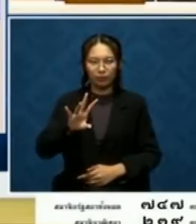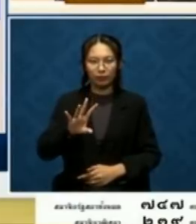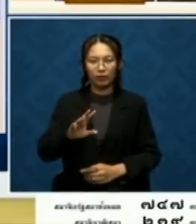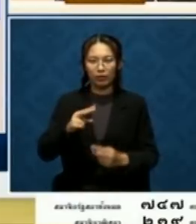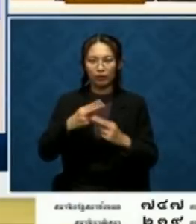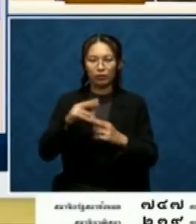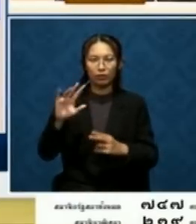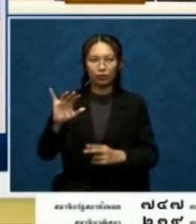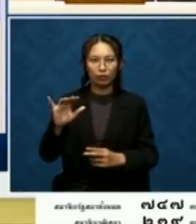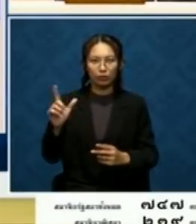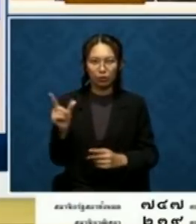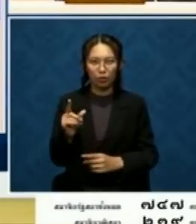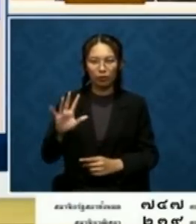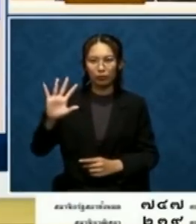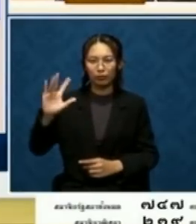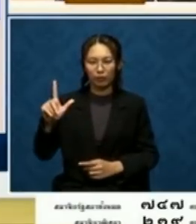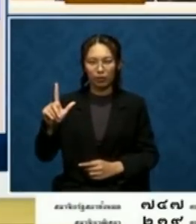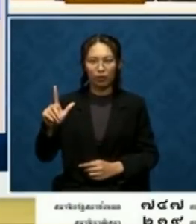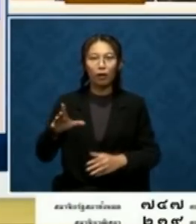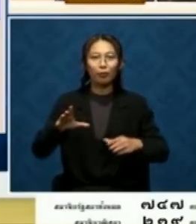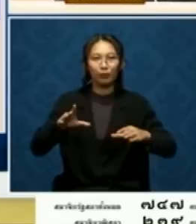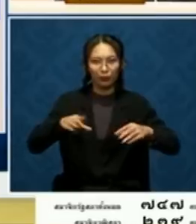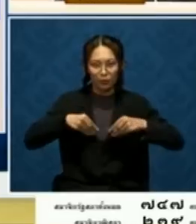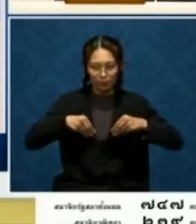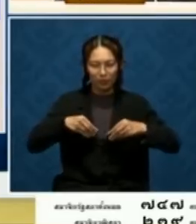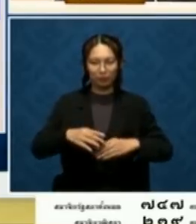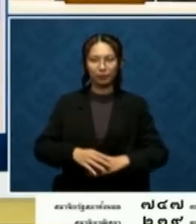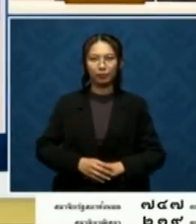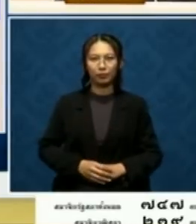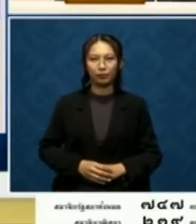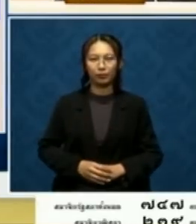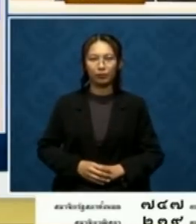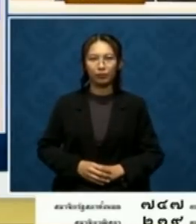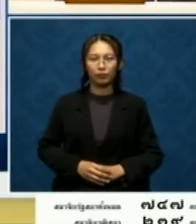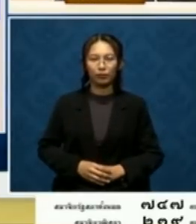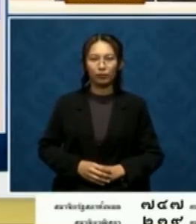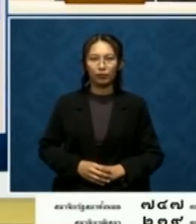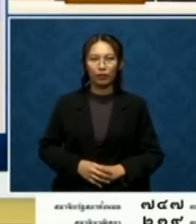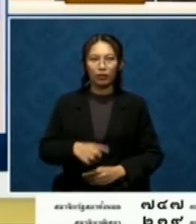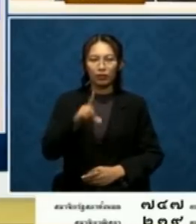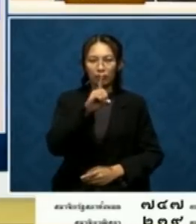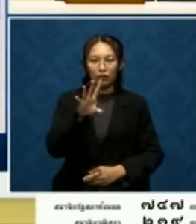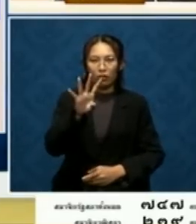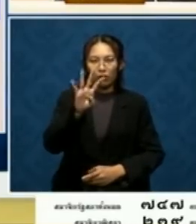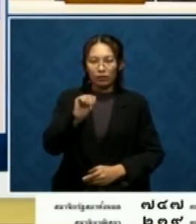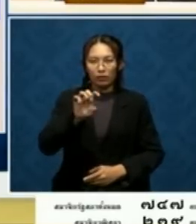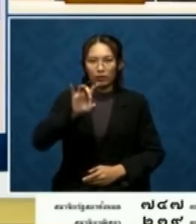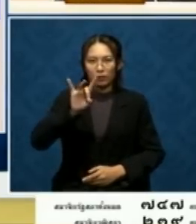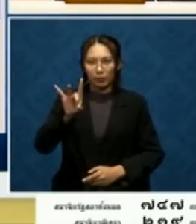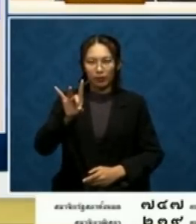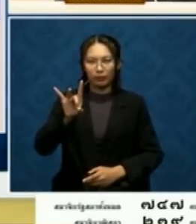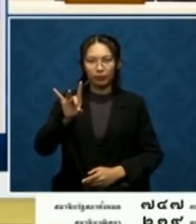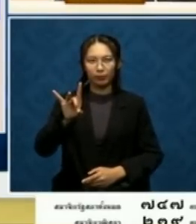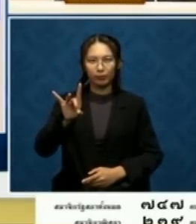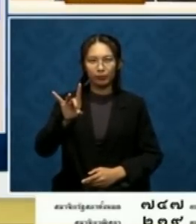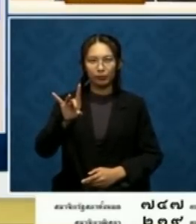กลับมาของคุณทักษิณเนี่ยเกี่ยวข้องกับประเด็นเหล่านี้ด้วยนะเพราะการกลับมาของคุณทักษิณก็คือการมาแสดงความมั่นใจนะต่อการจะฟื้นวิกฤตของ